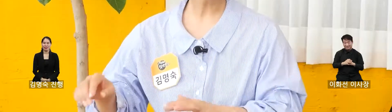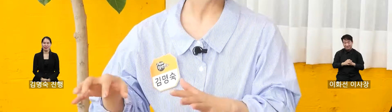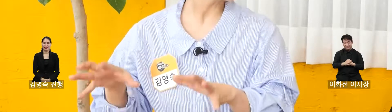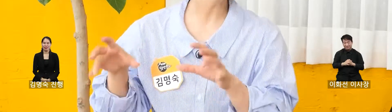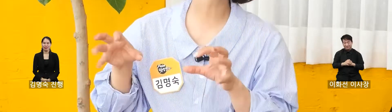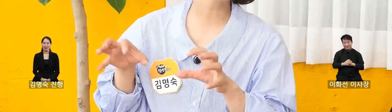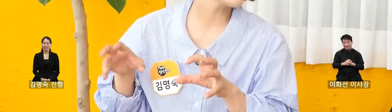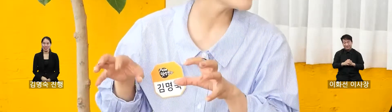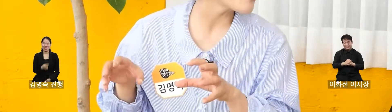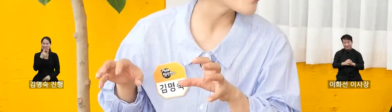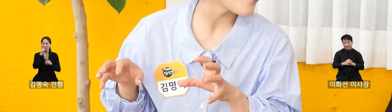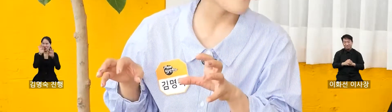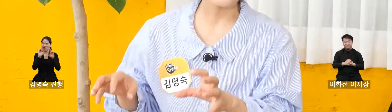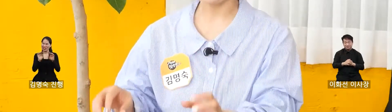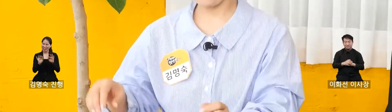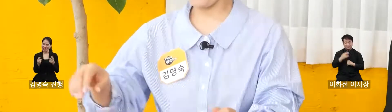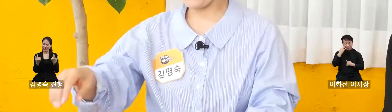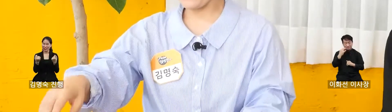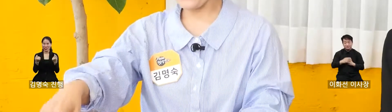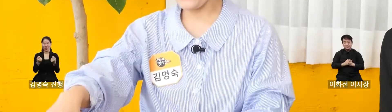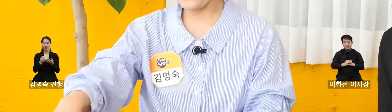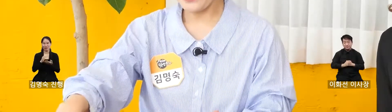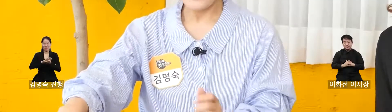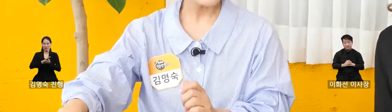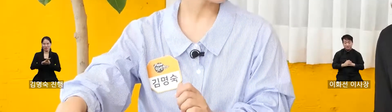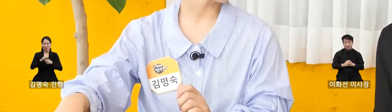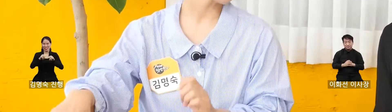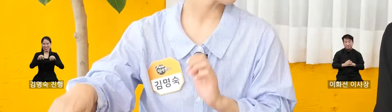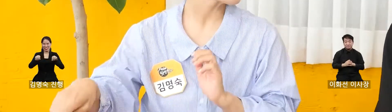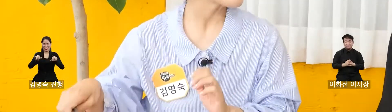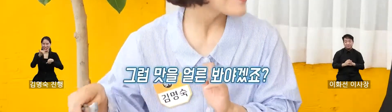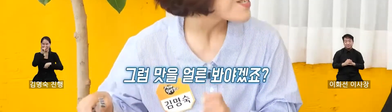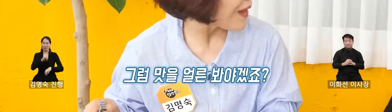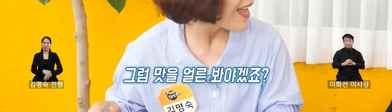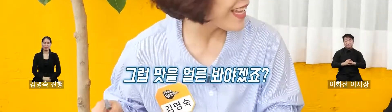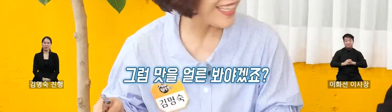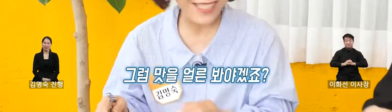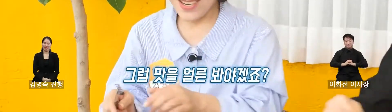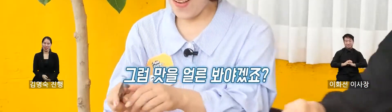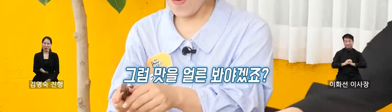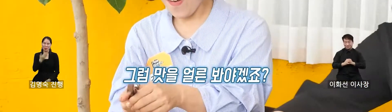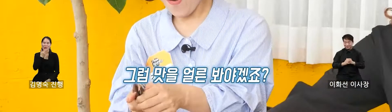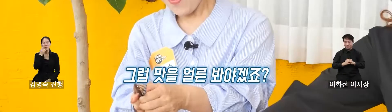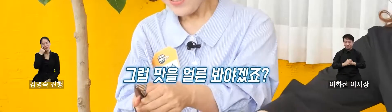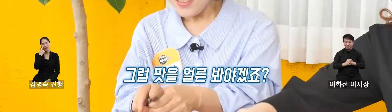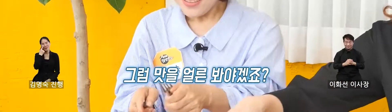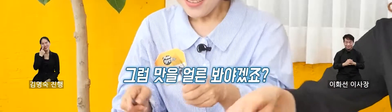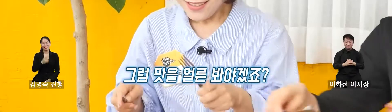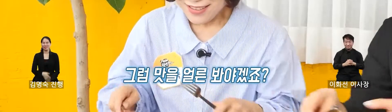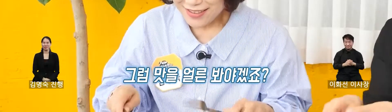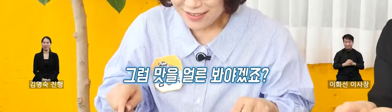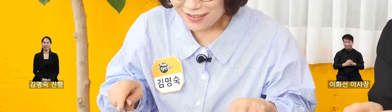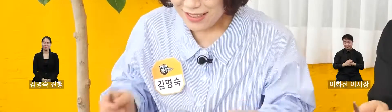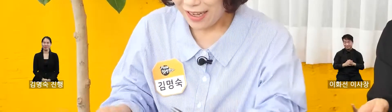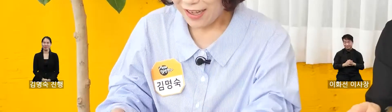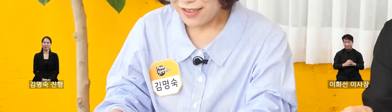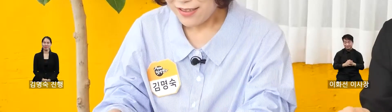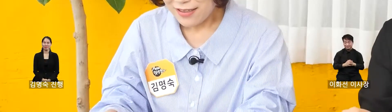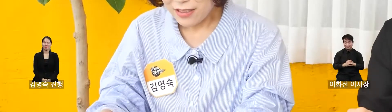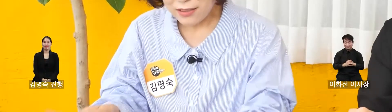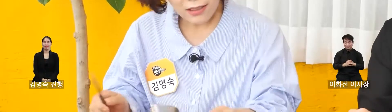아, 눈꽃, 눈이 내린 것처럼. 그러면 또 맛을 아. 봐야겠죠.